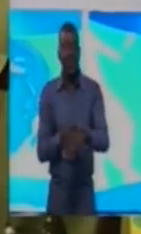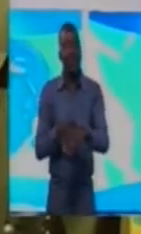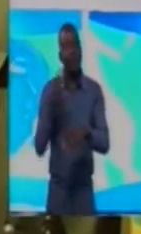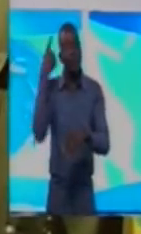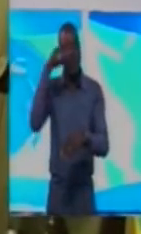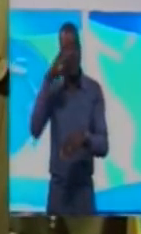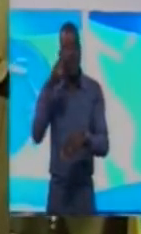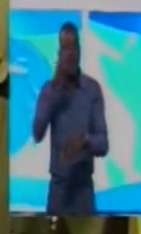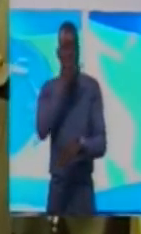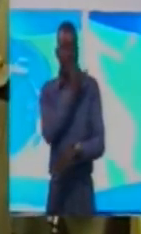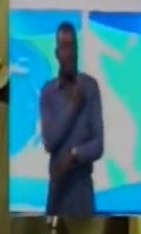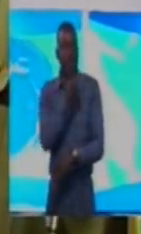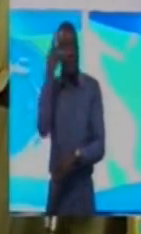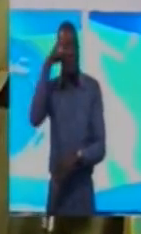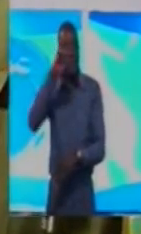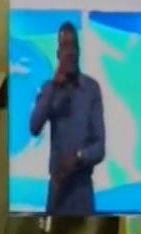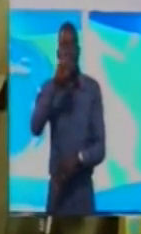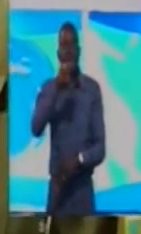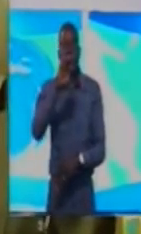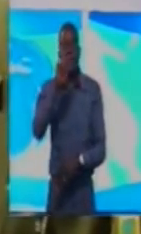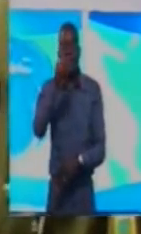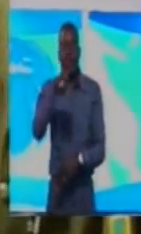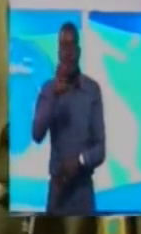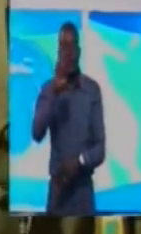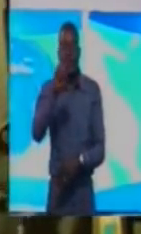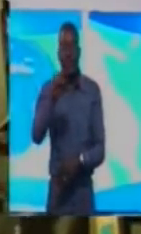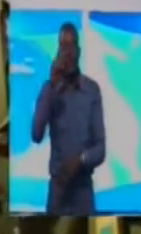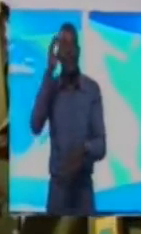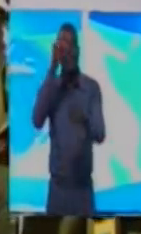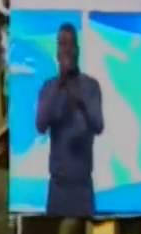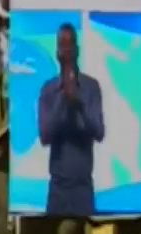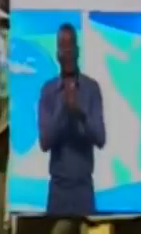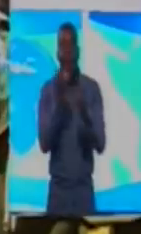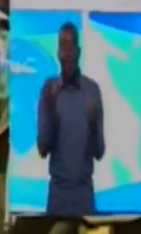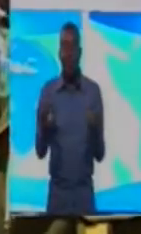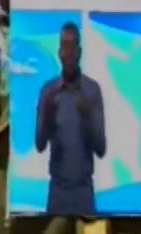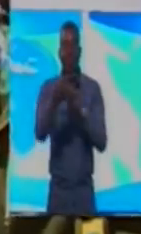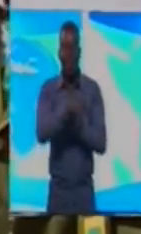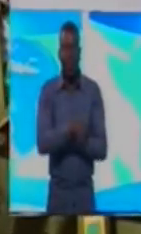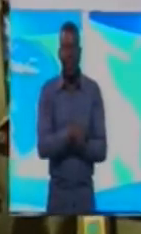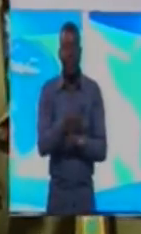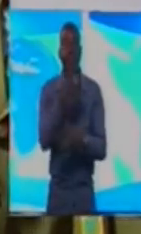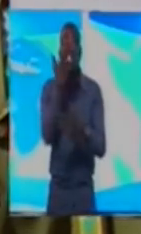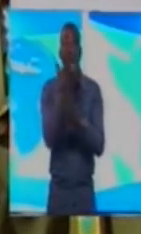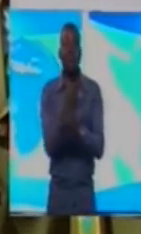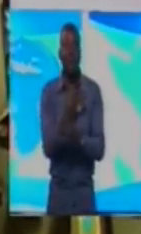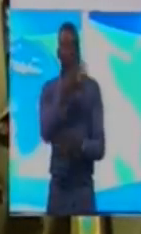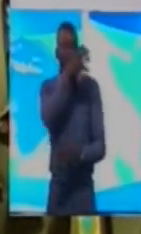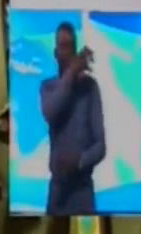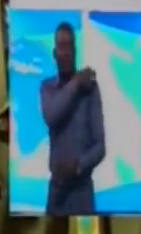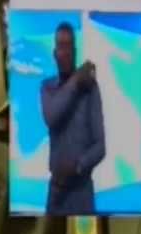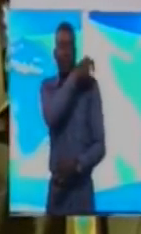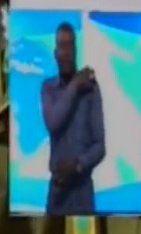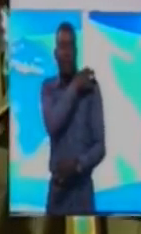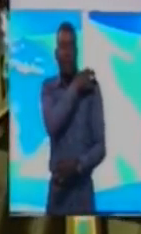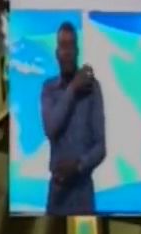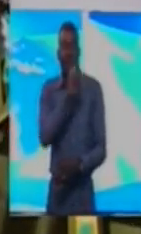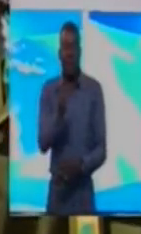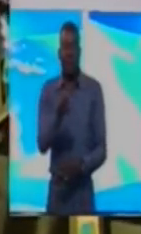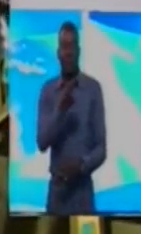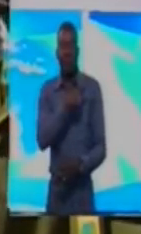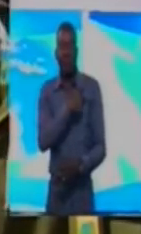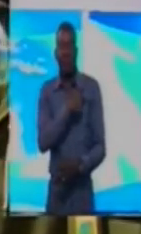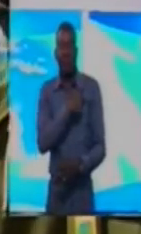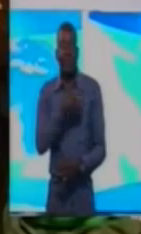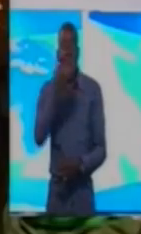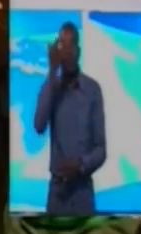pour l'inspecteur Malo Météo. Il reçoit aujourd'hui des mains de sa hiérarchie la médaille d'honneur. C'est